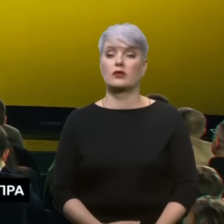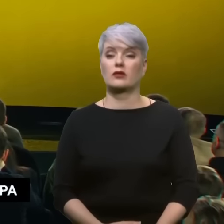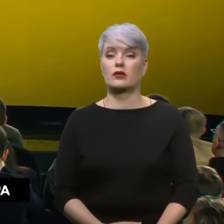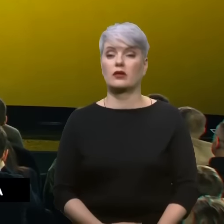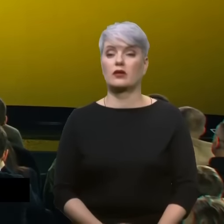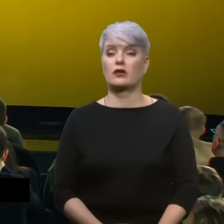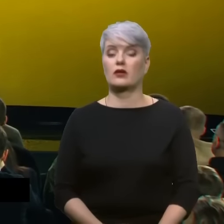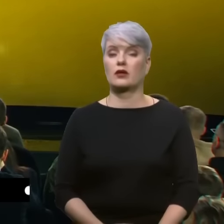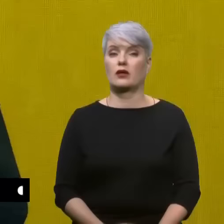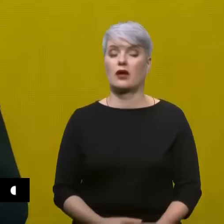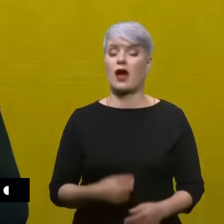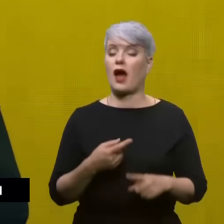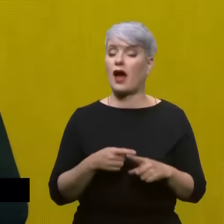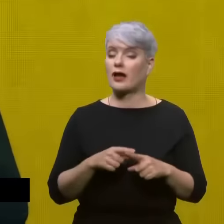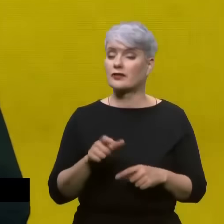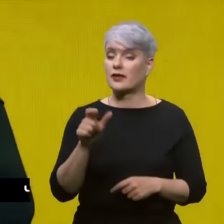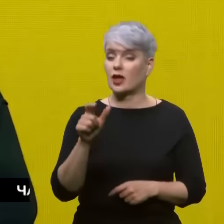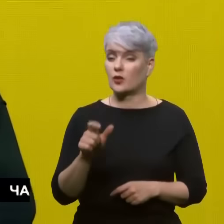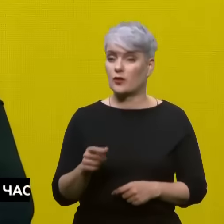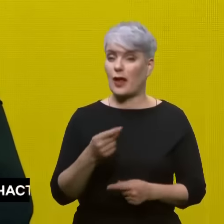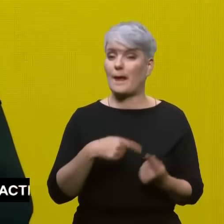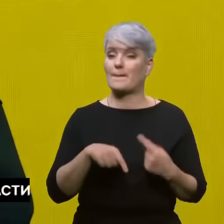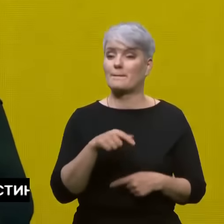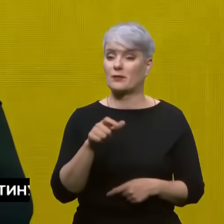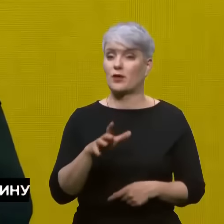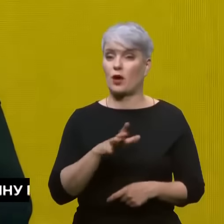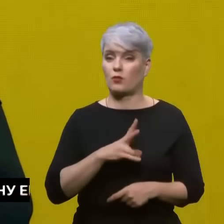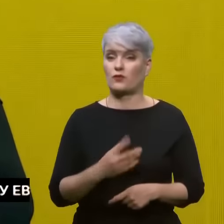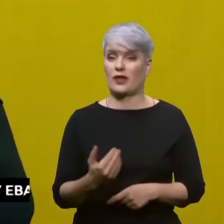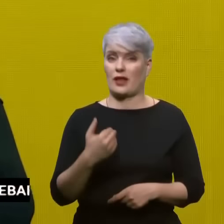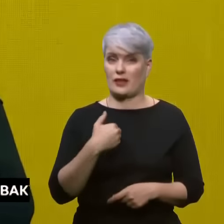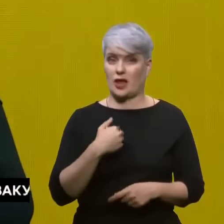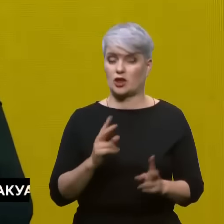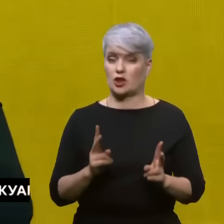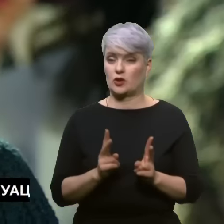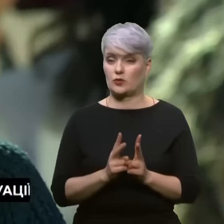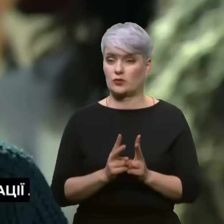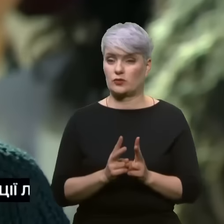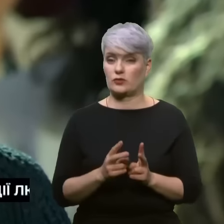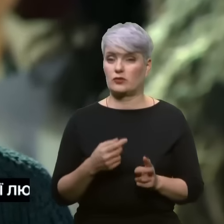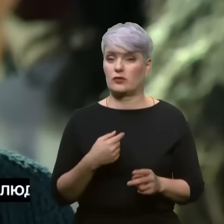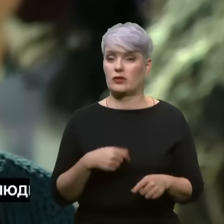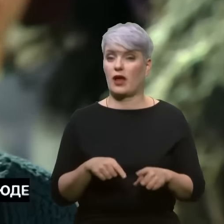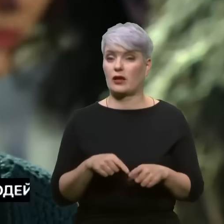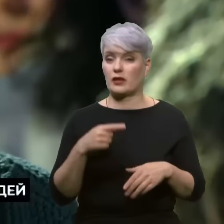Так, а ця людина, шановний підприємець, він був на наших зустрічах, так? Я так розумію, так.